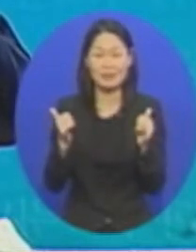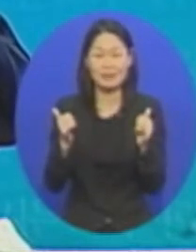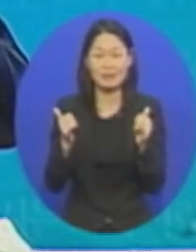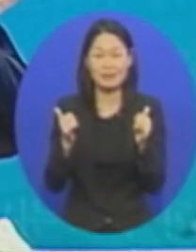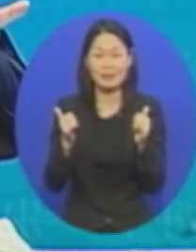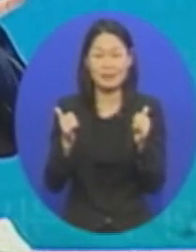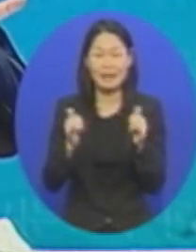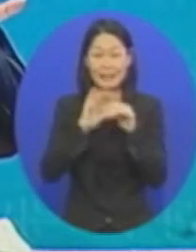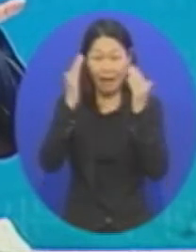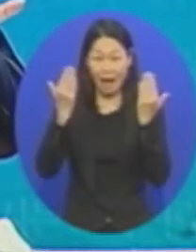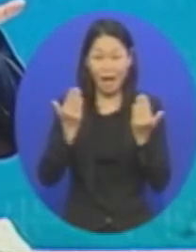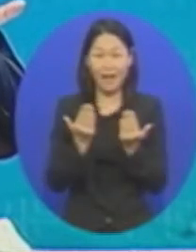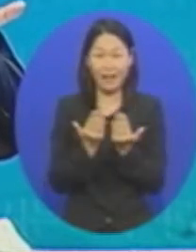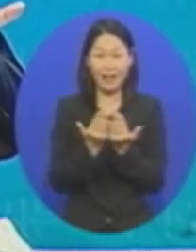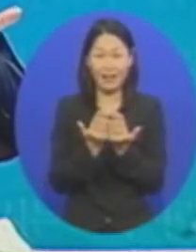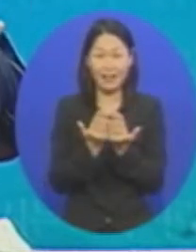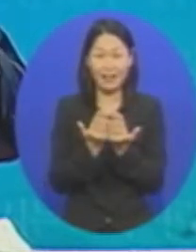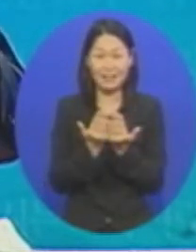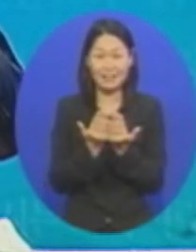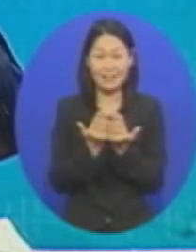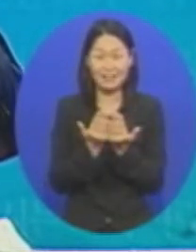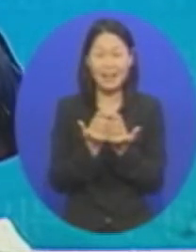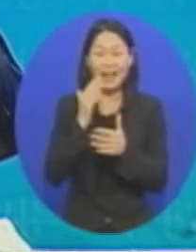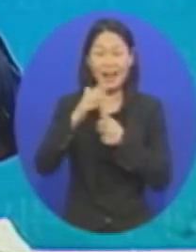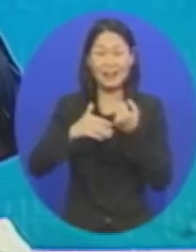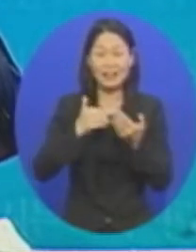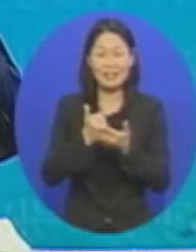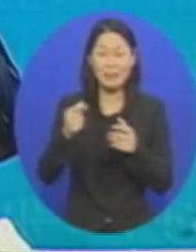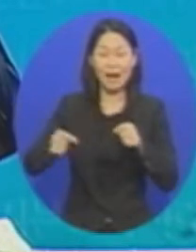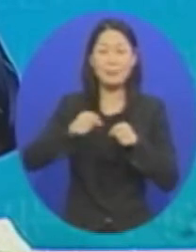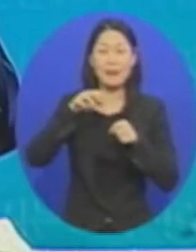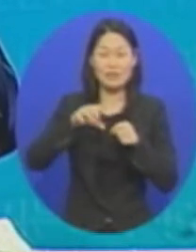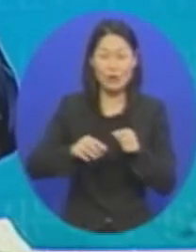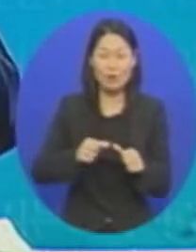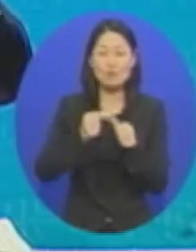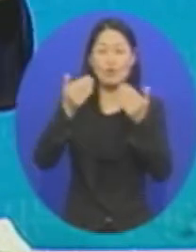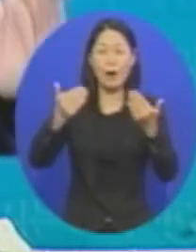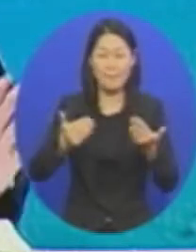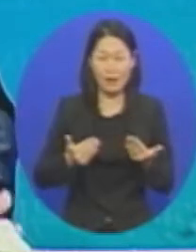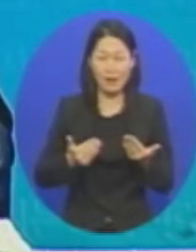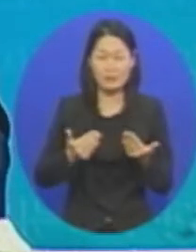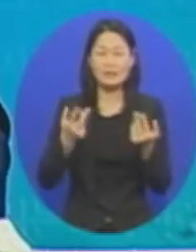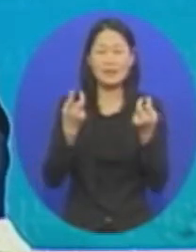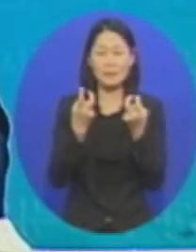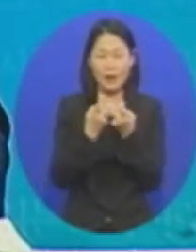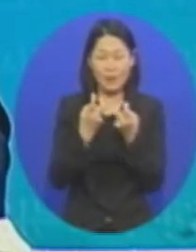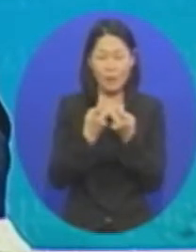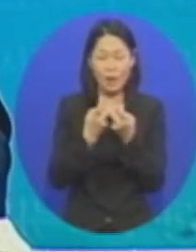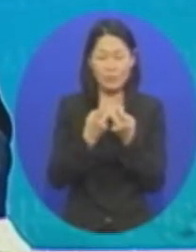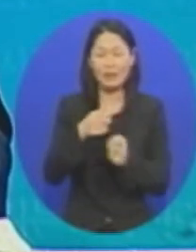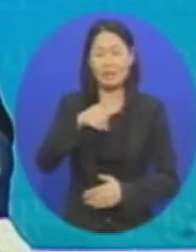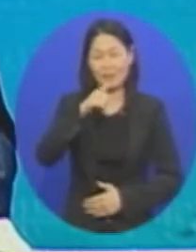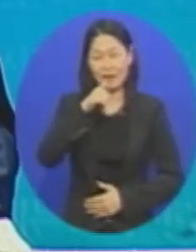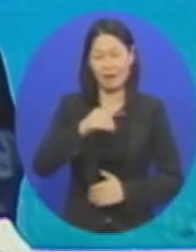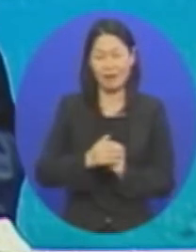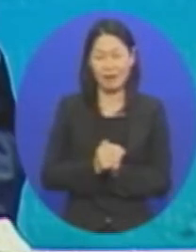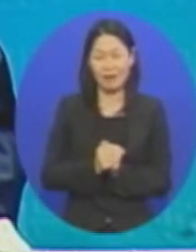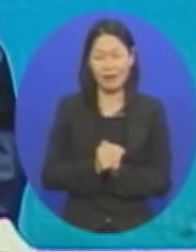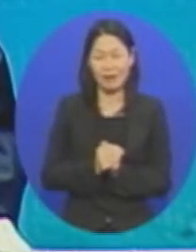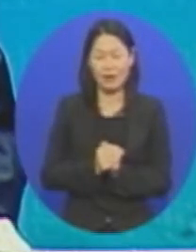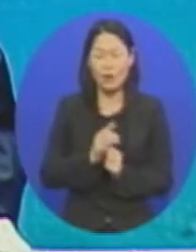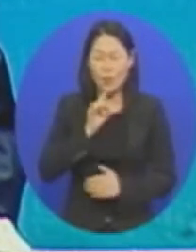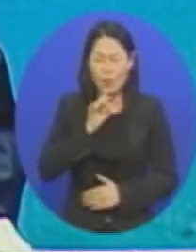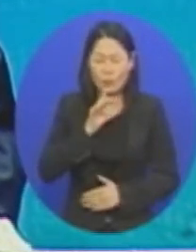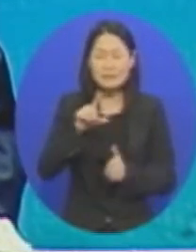다 아 하나님 앞에서 구원받을 길이 열렸다는 거에요 오직 믿음